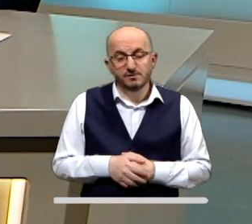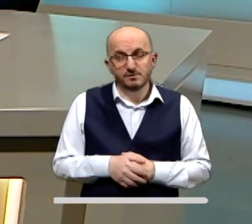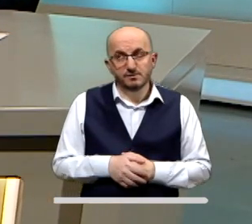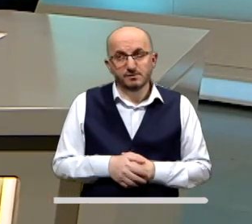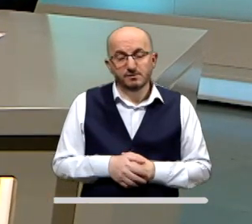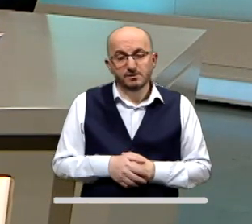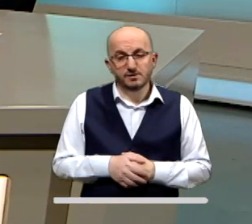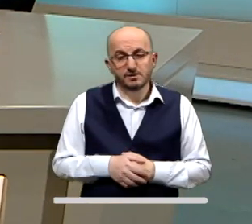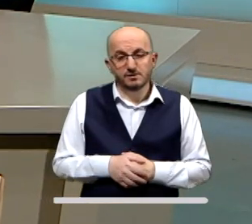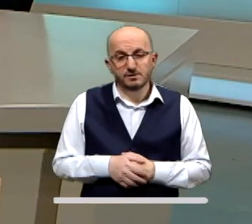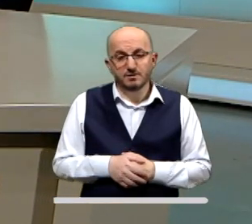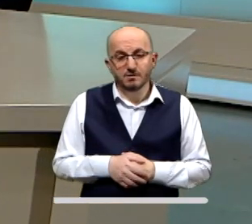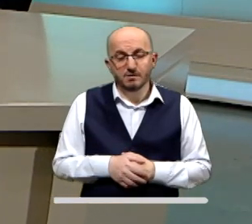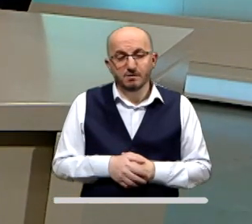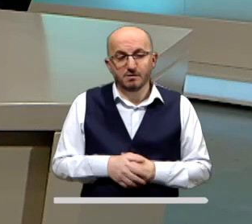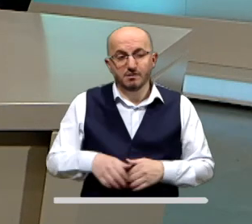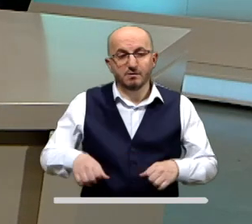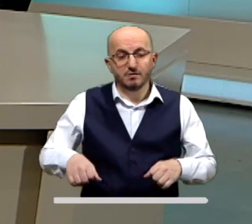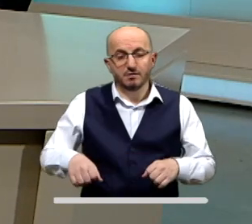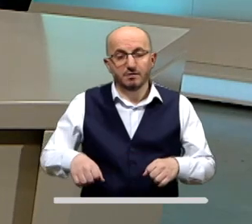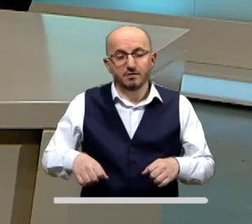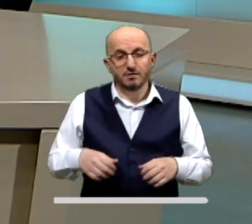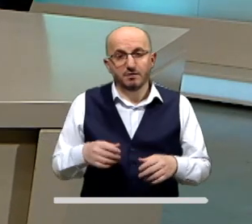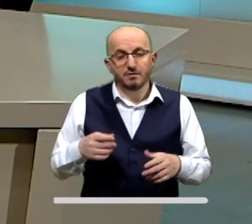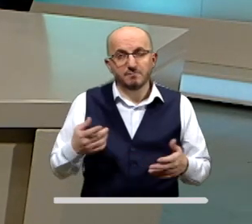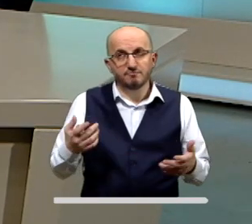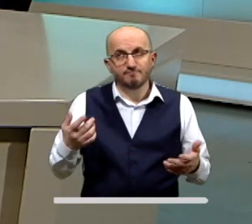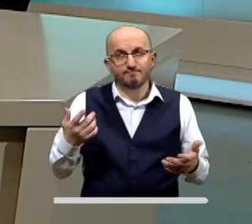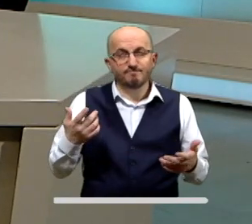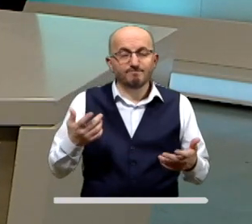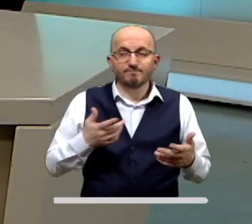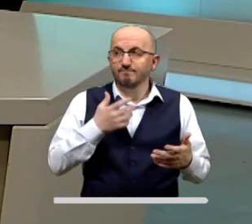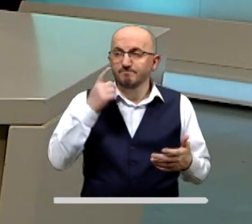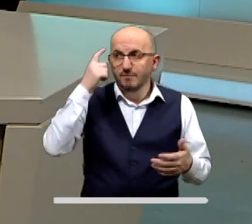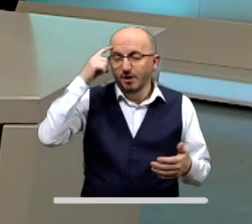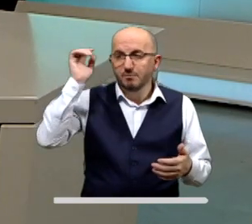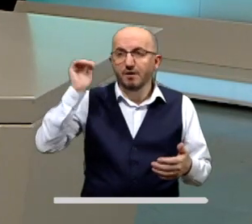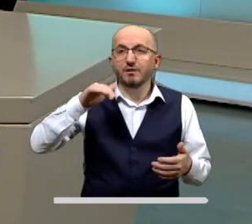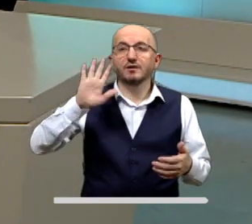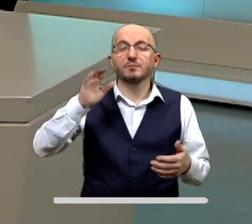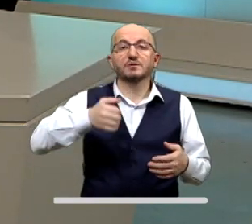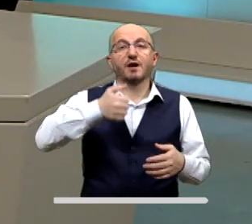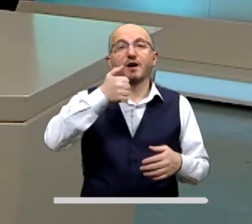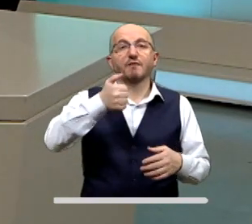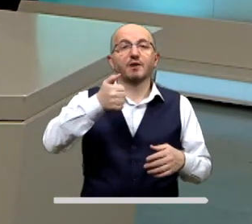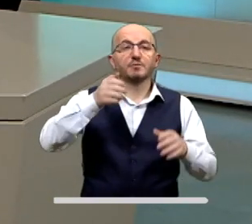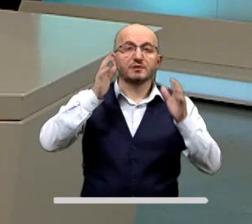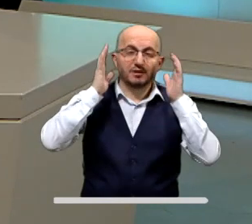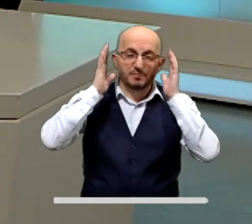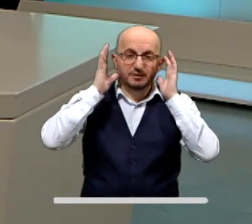kaza mı kazanmamız değil de aklıma getiremedim ya Evvabin namazı veya